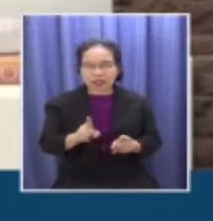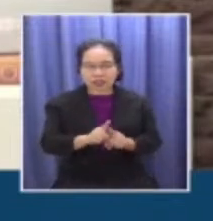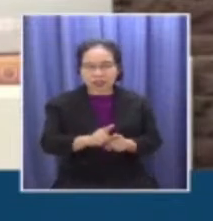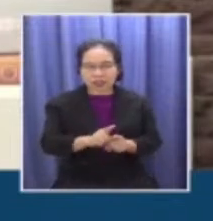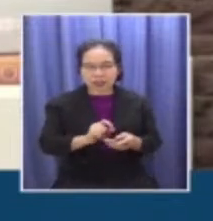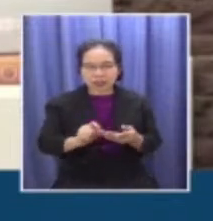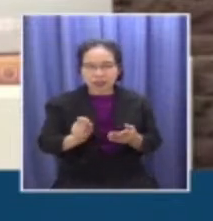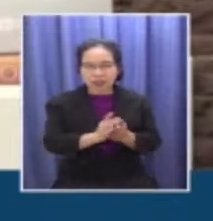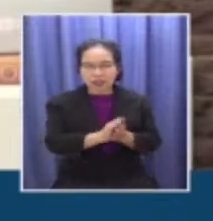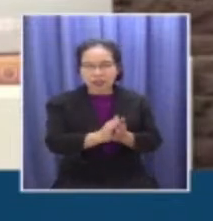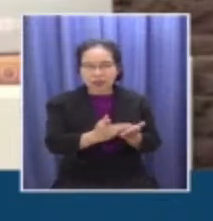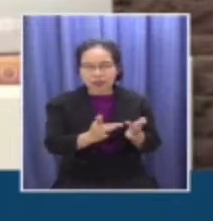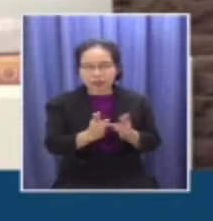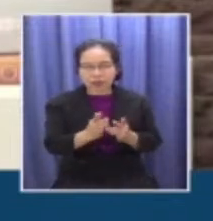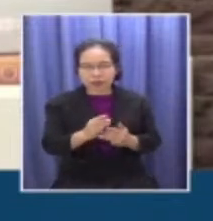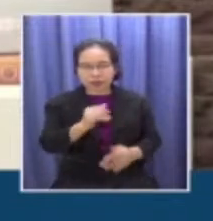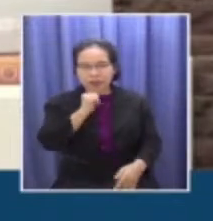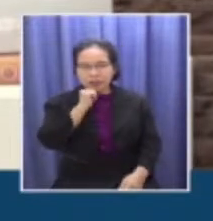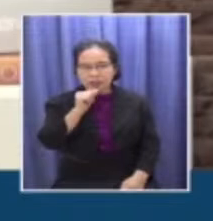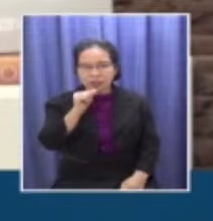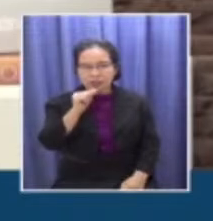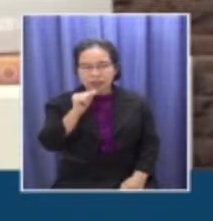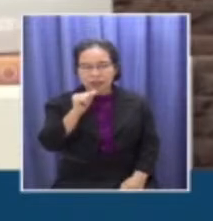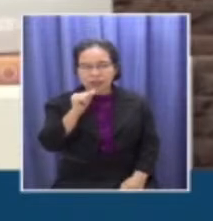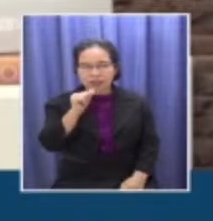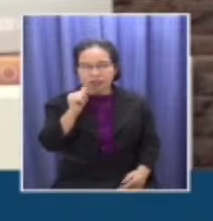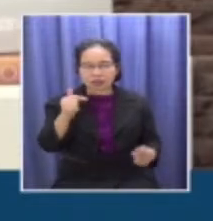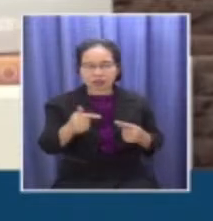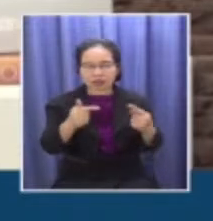etenu am betumi akasa mpa